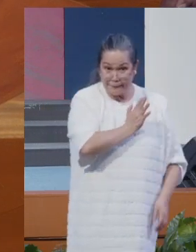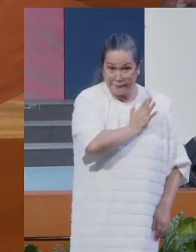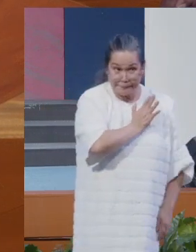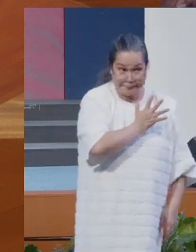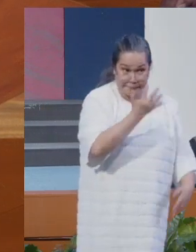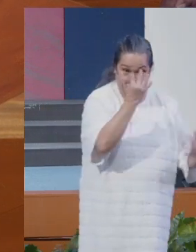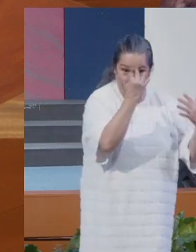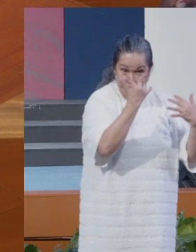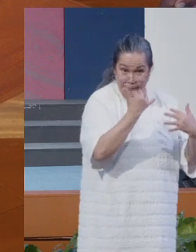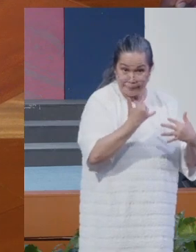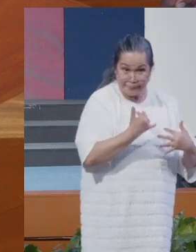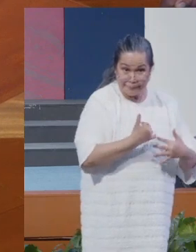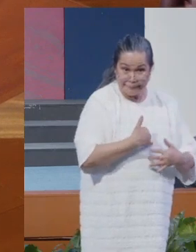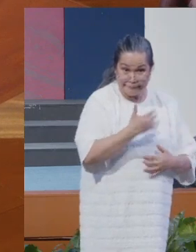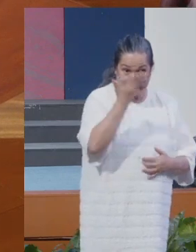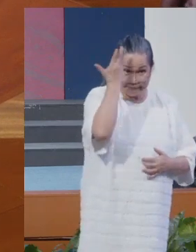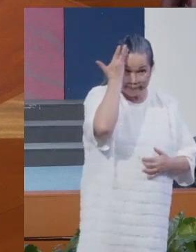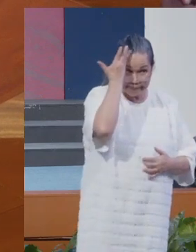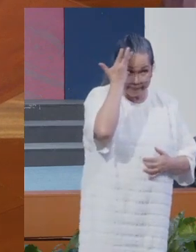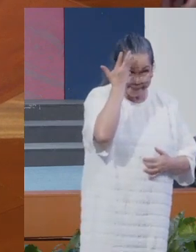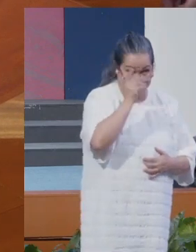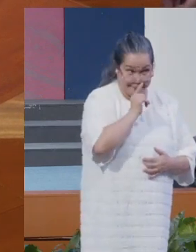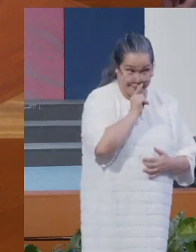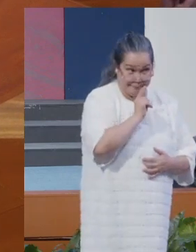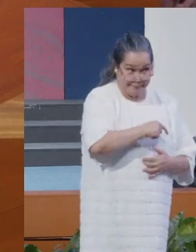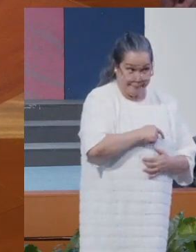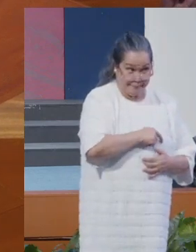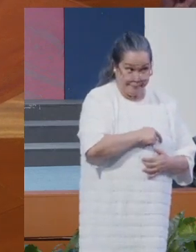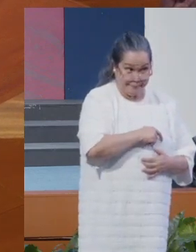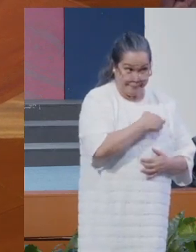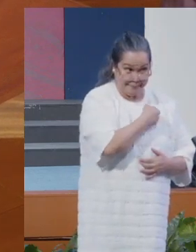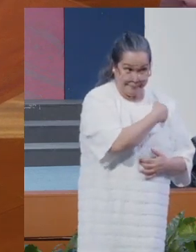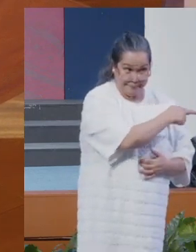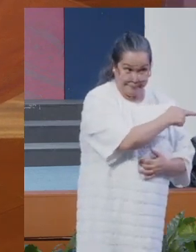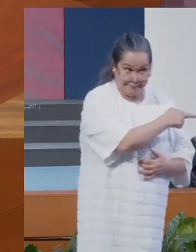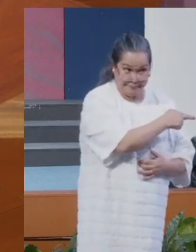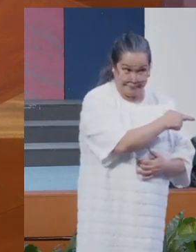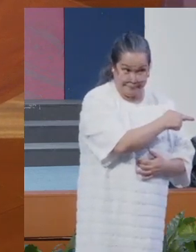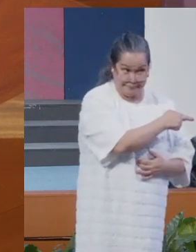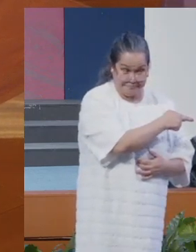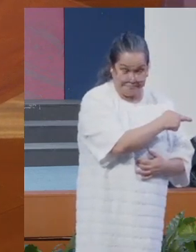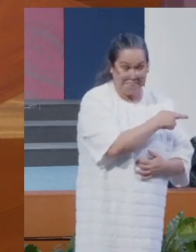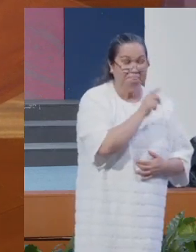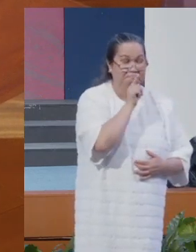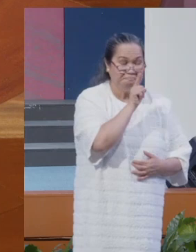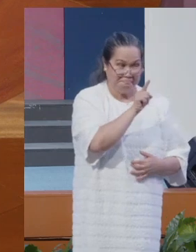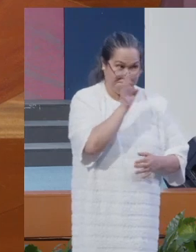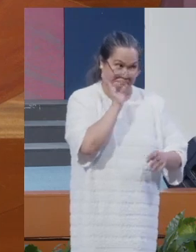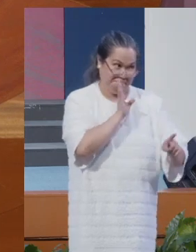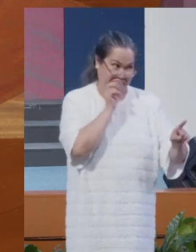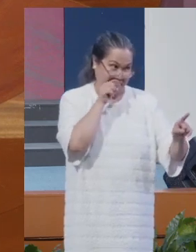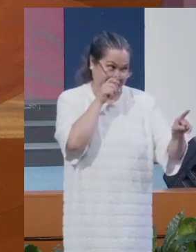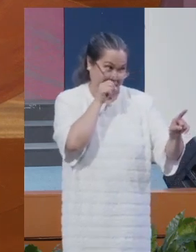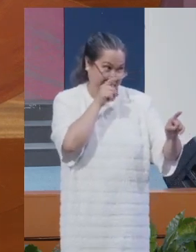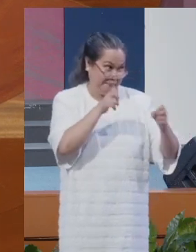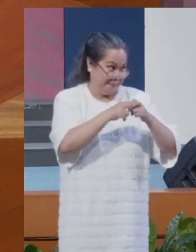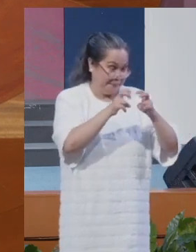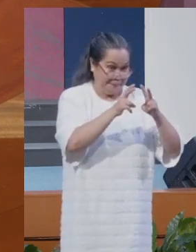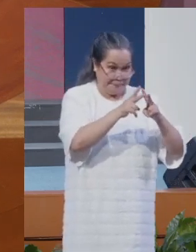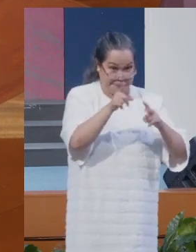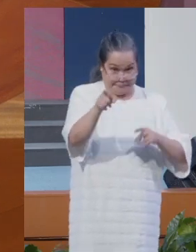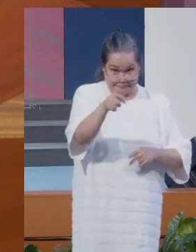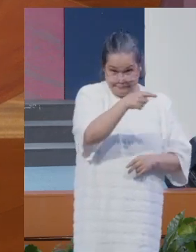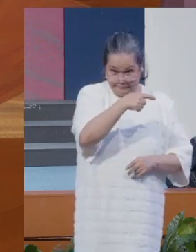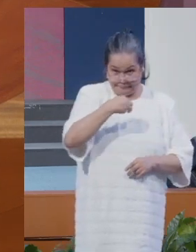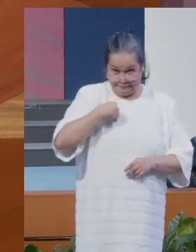o hungkag na diwa ng makataong relihiyon? Alam niyo mga kapatid, kahit ang pagiging